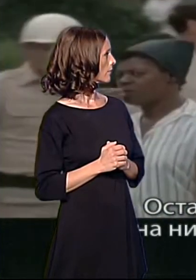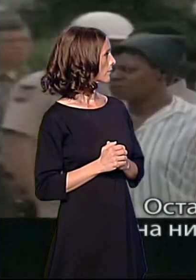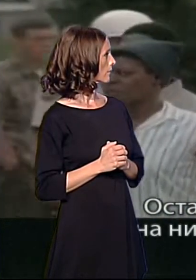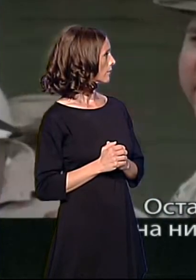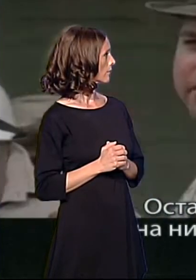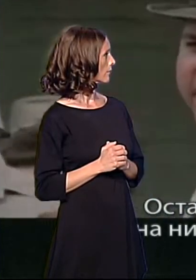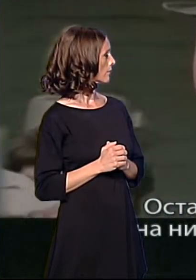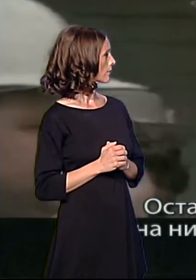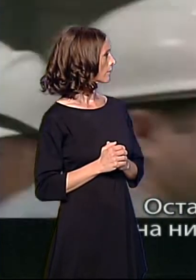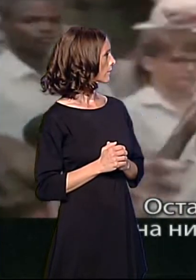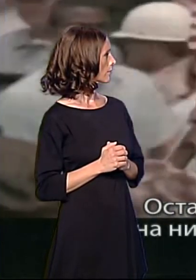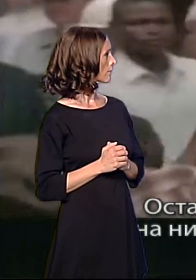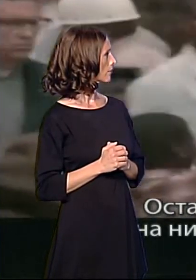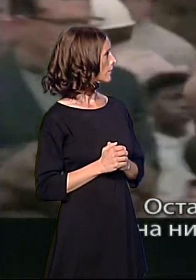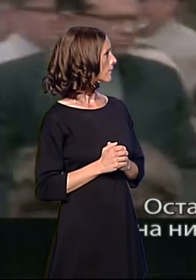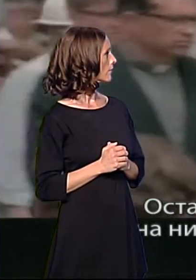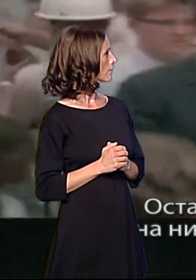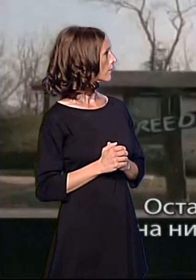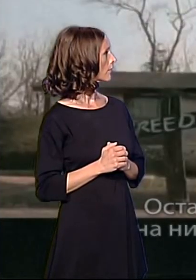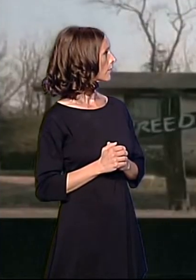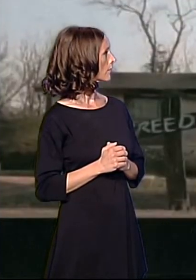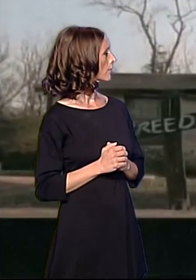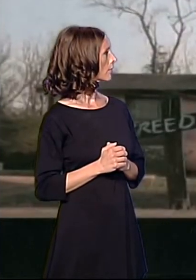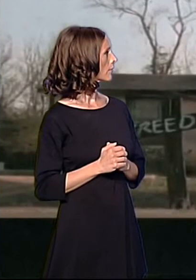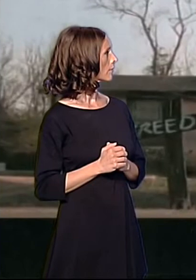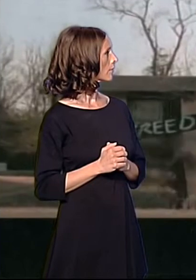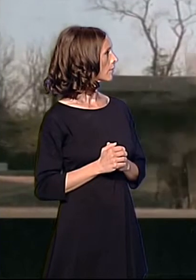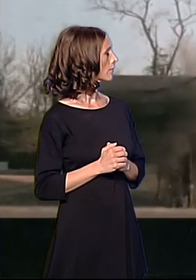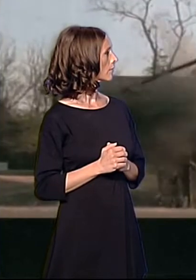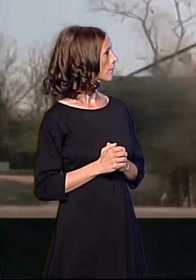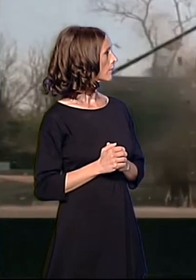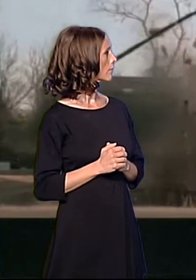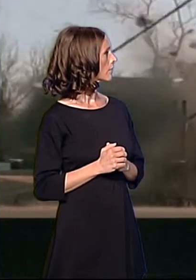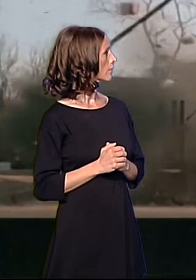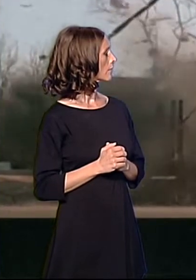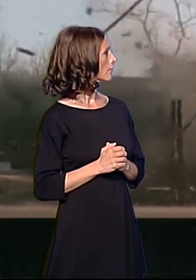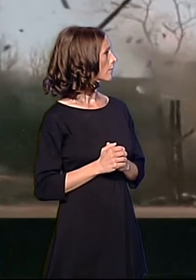mean a damn thing. You in Mississippi now.